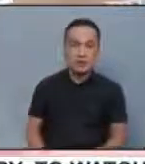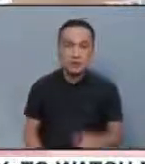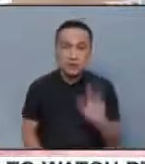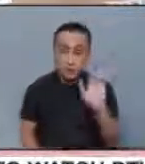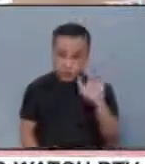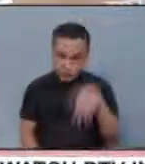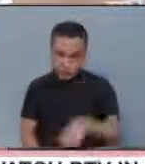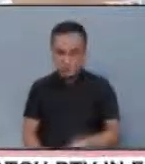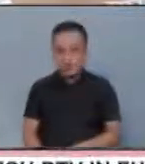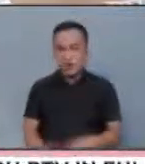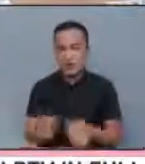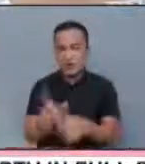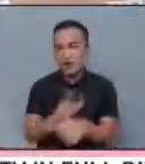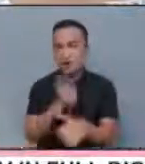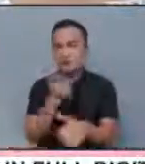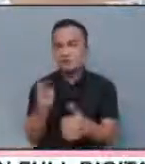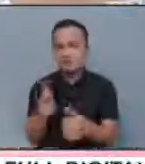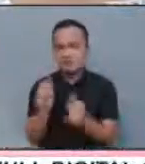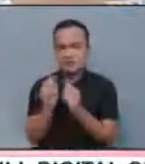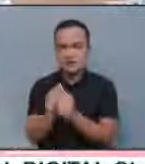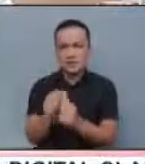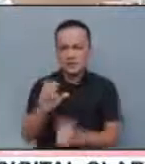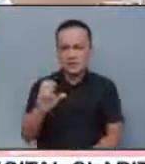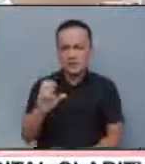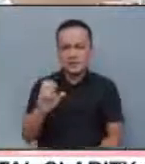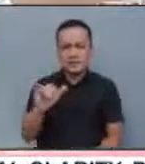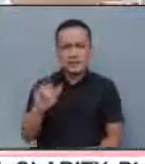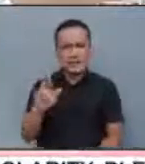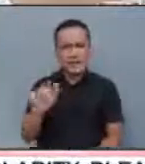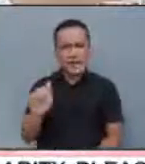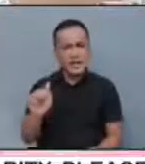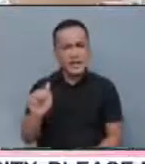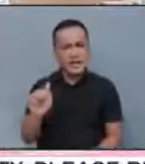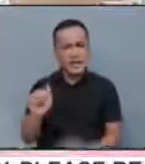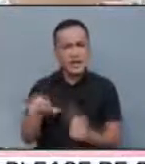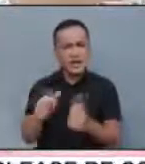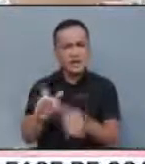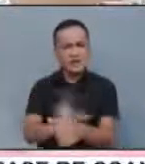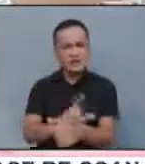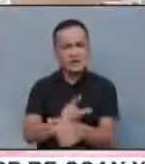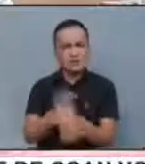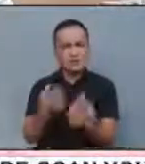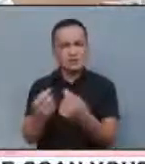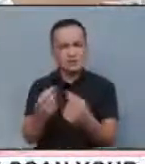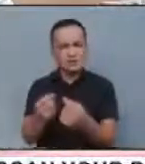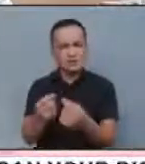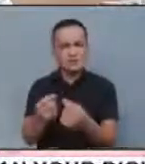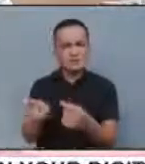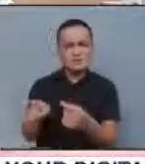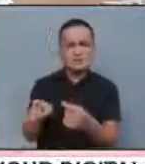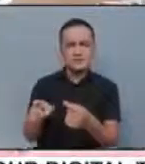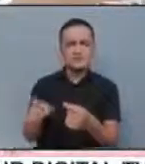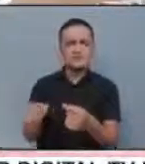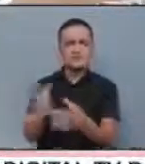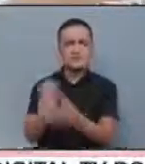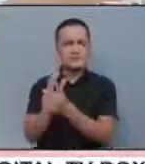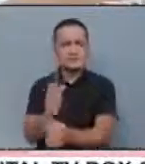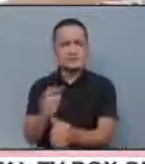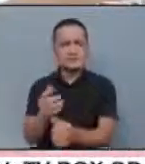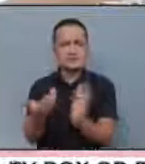katagal lang niyo po ba kasama itong si Cyra? At gaano na rin po katagal na siyang nakakagawa ng mga tricks? Nakita natin sa video kanina